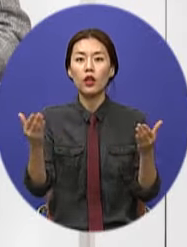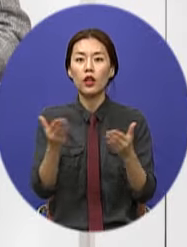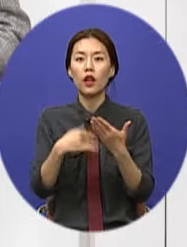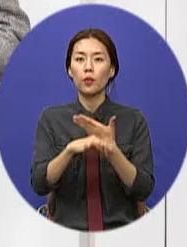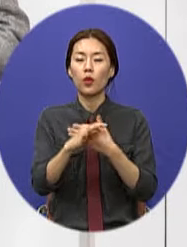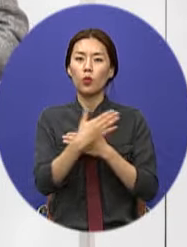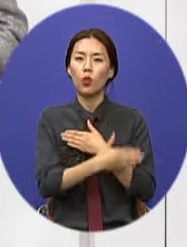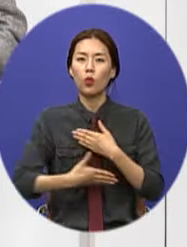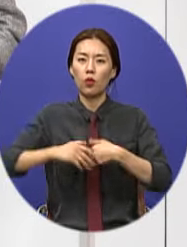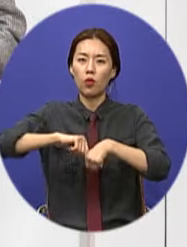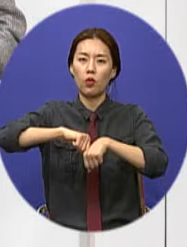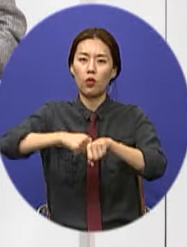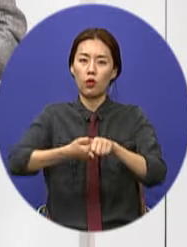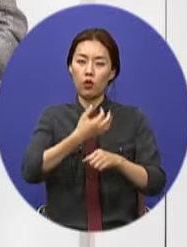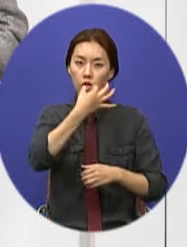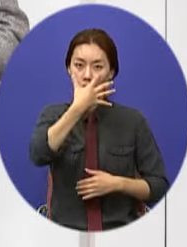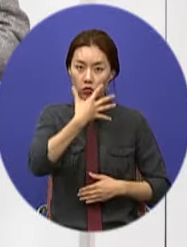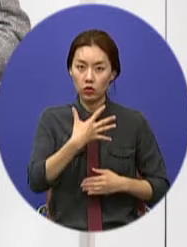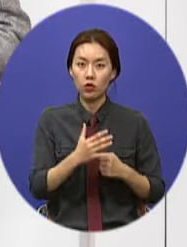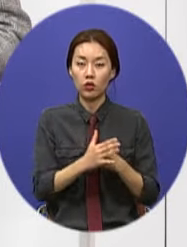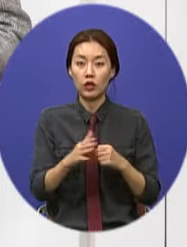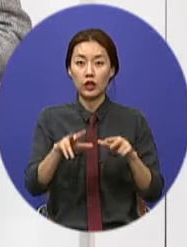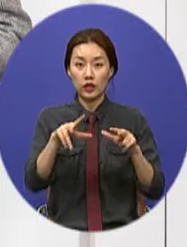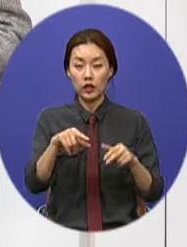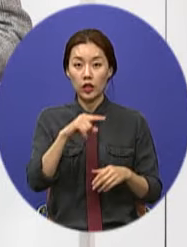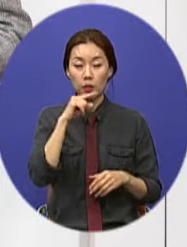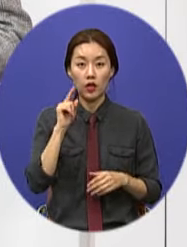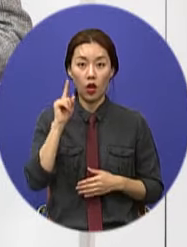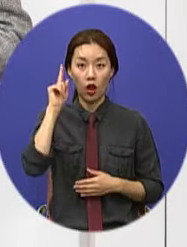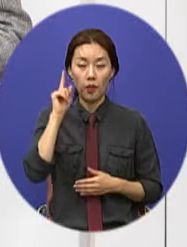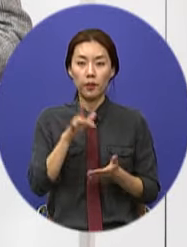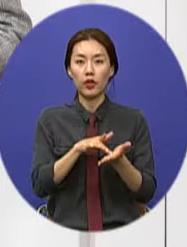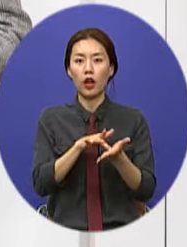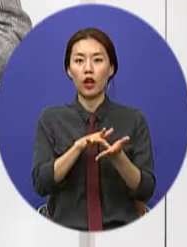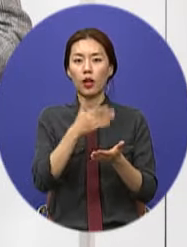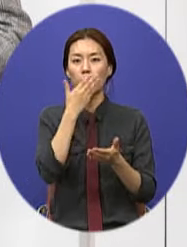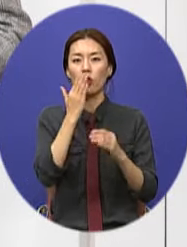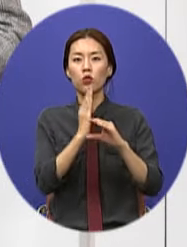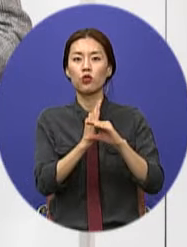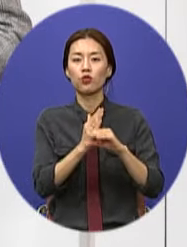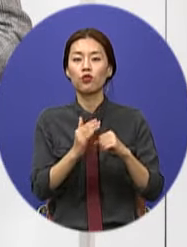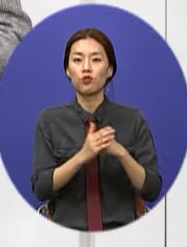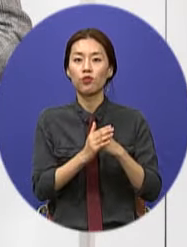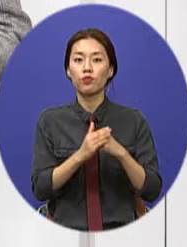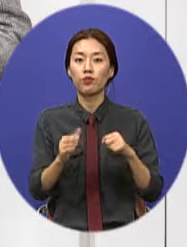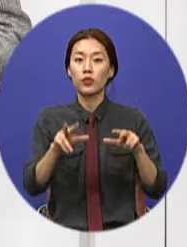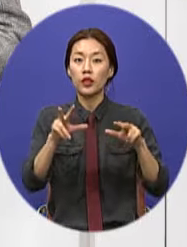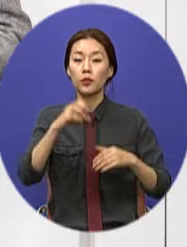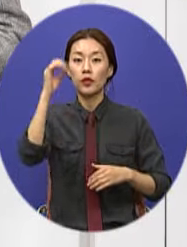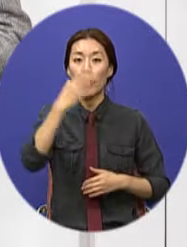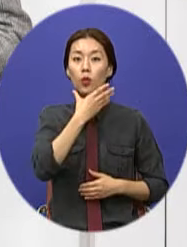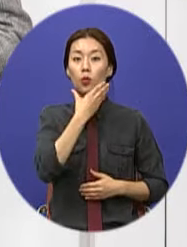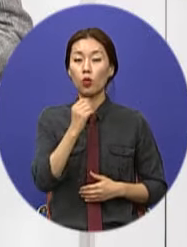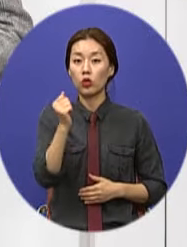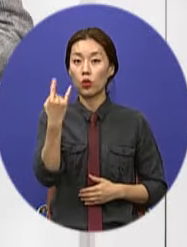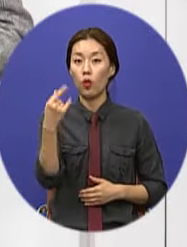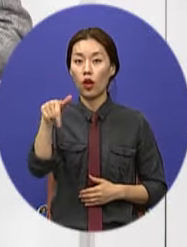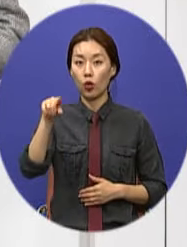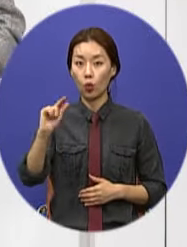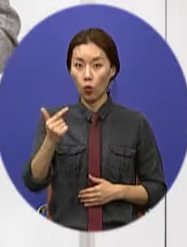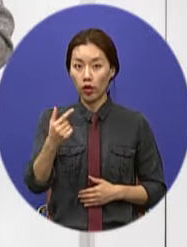힘이 들어가지고. 네. 지금 혈압약이 먹고 그러고 그러기 때문에 지금은 복지관만 조금 나가고 네.